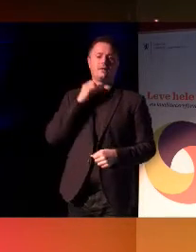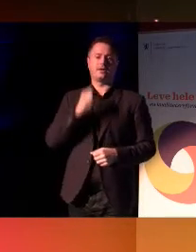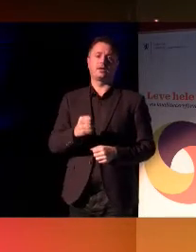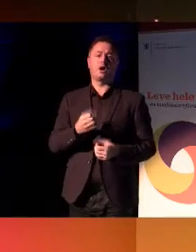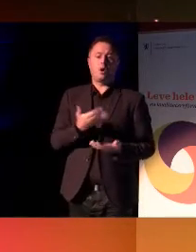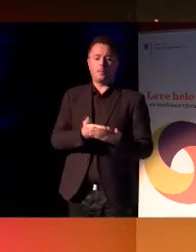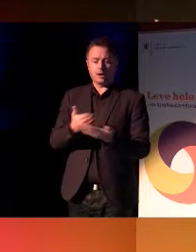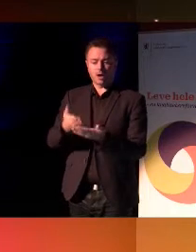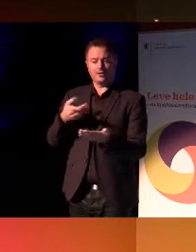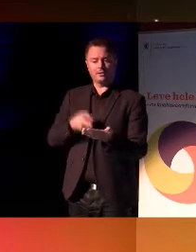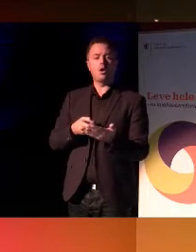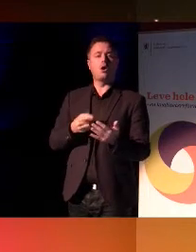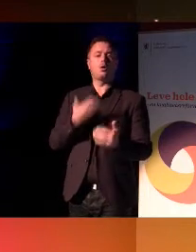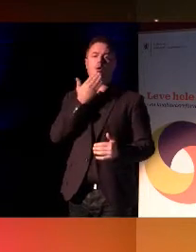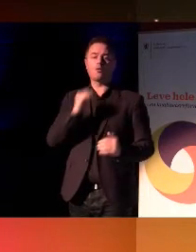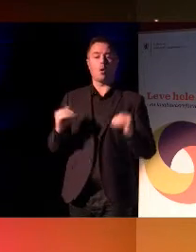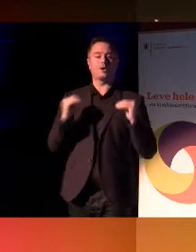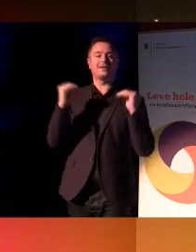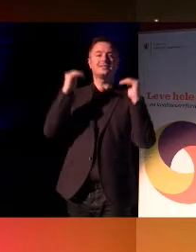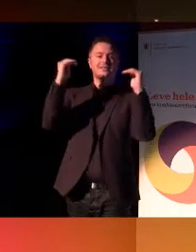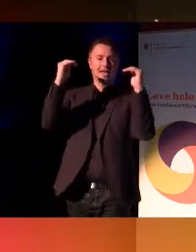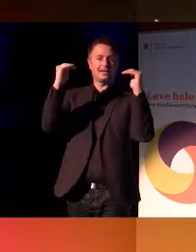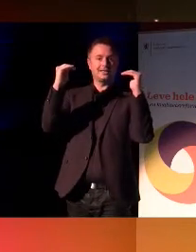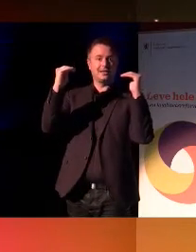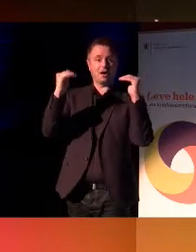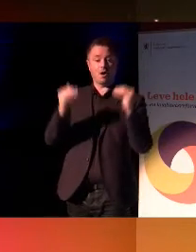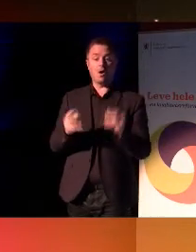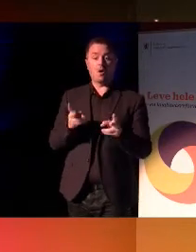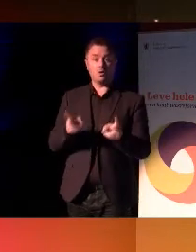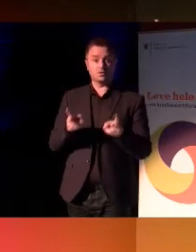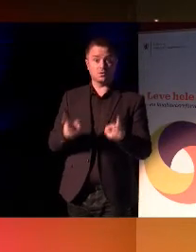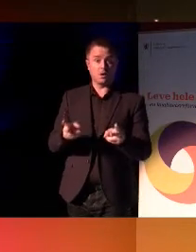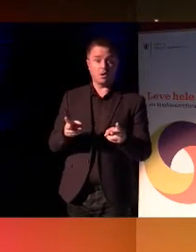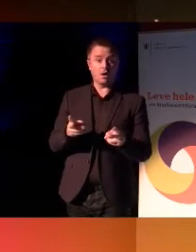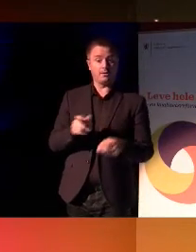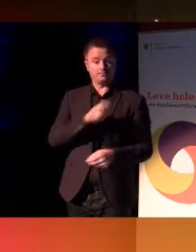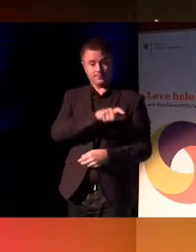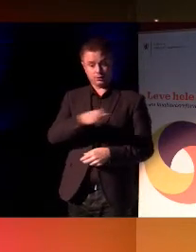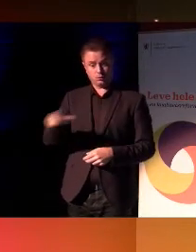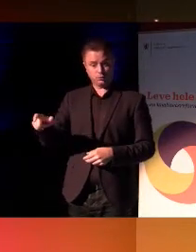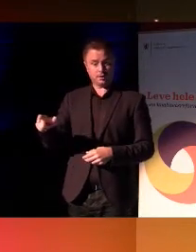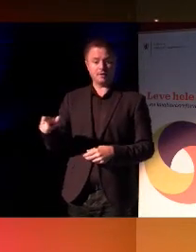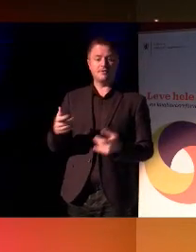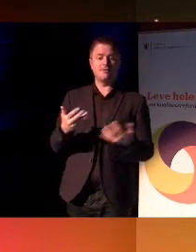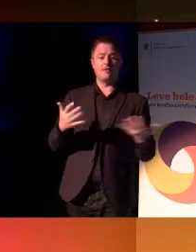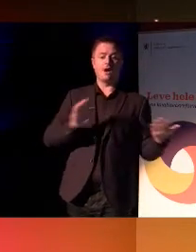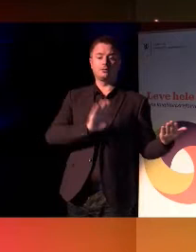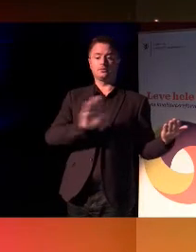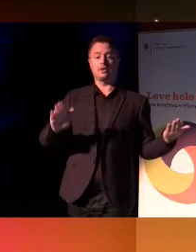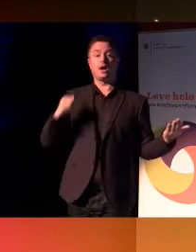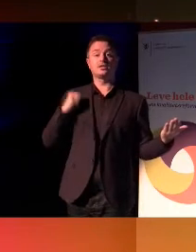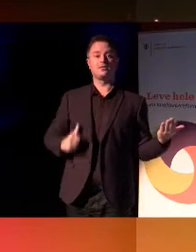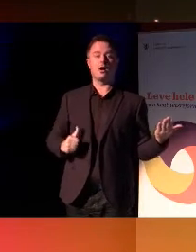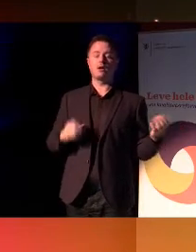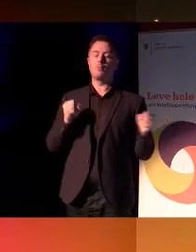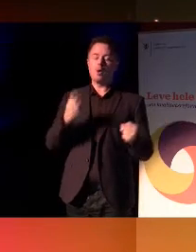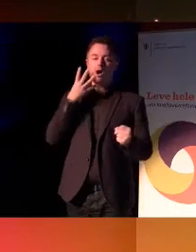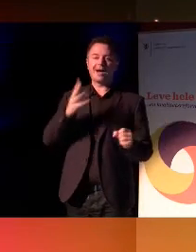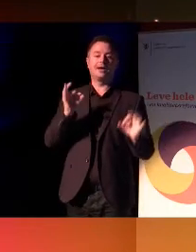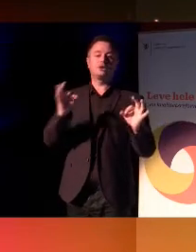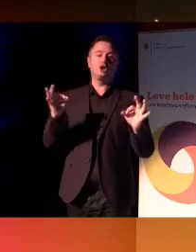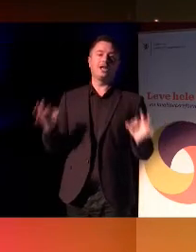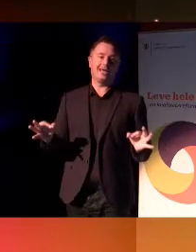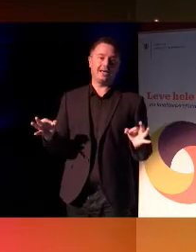at ansvaret for de ulike elementene I oppgaveløsningen tydelig. Det dessverre ikke tilfelle.